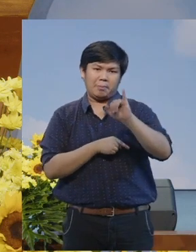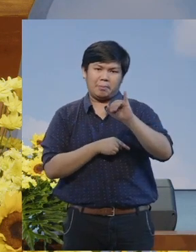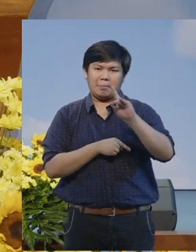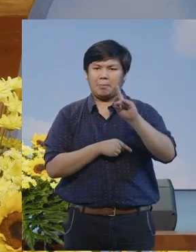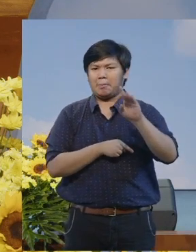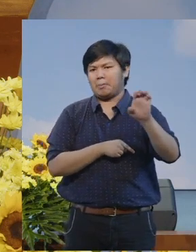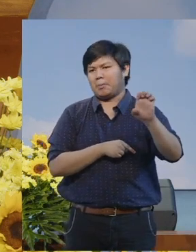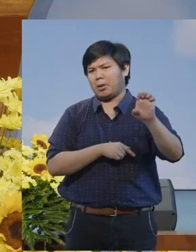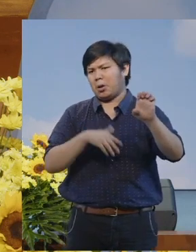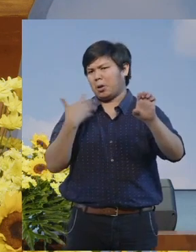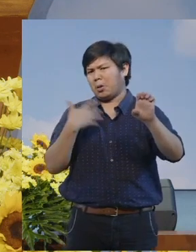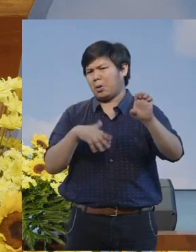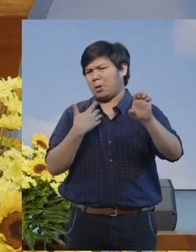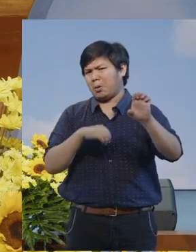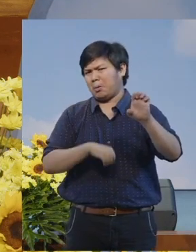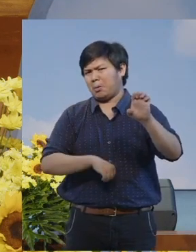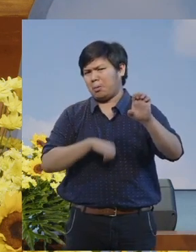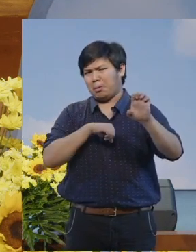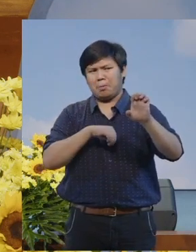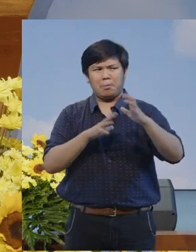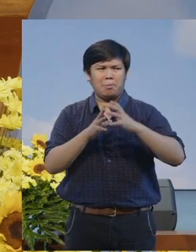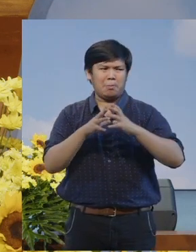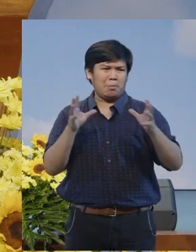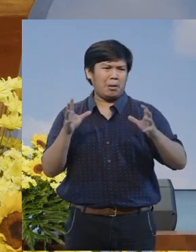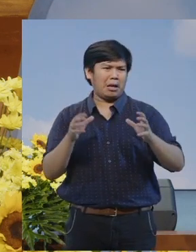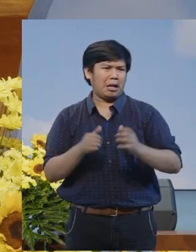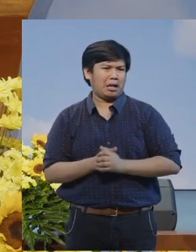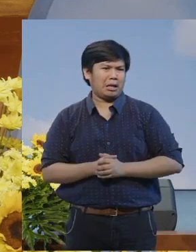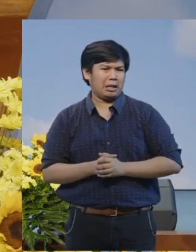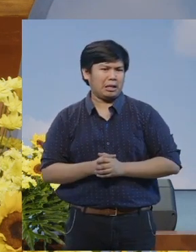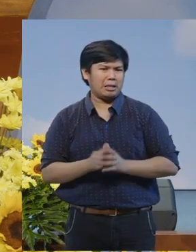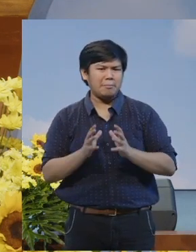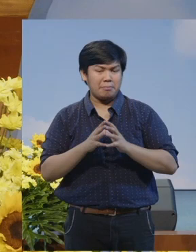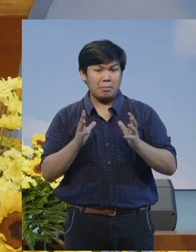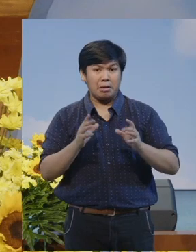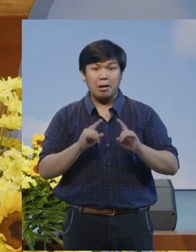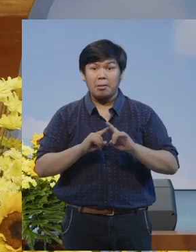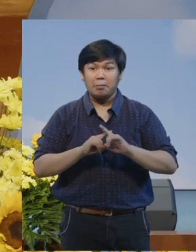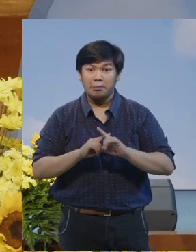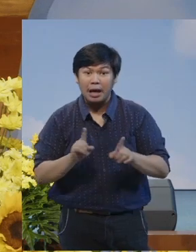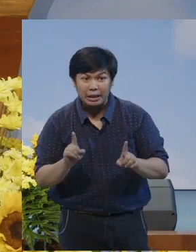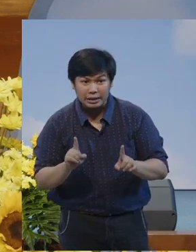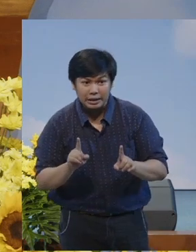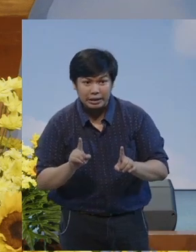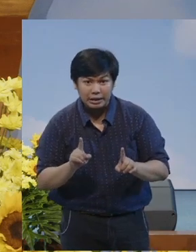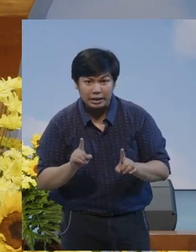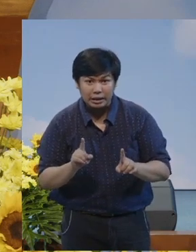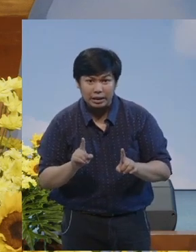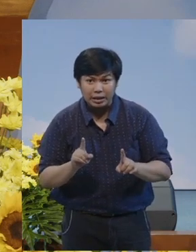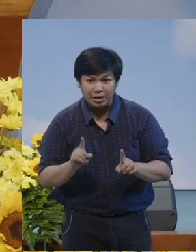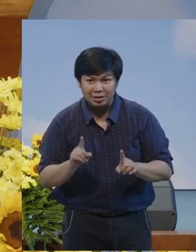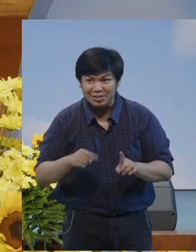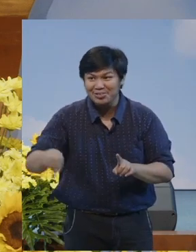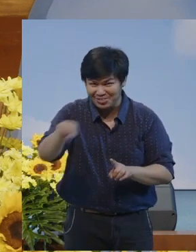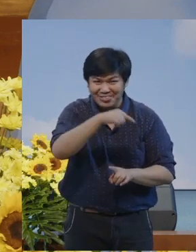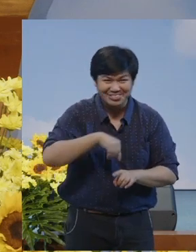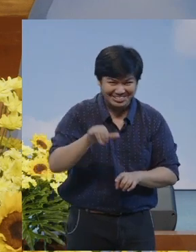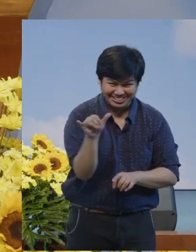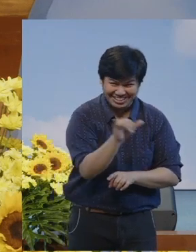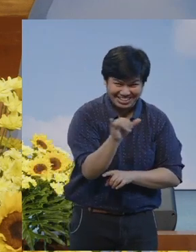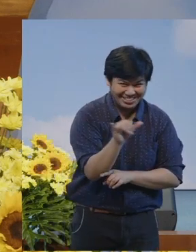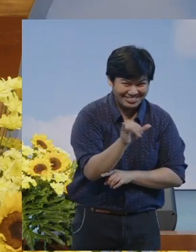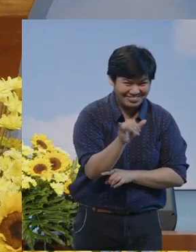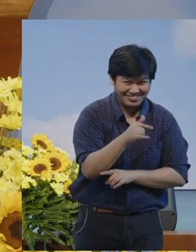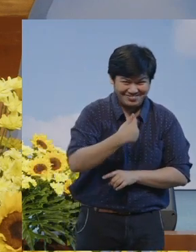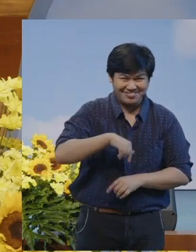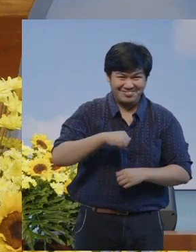natin, grabe naman si Satanas. Grabe naman ang kanyang ginawa. Pero mga kapatid, kuidao po tayo. Sapagkat